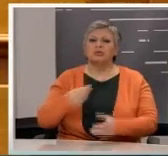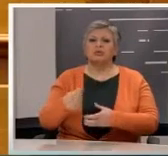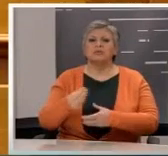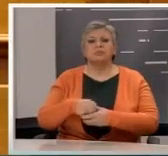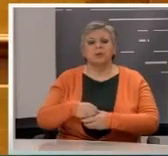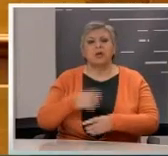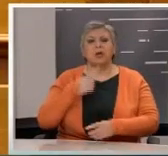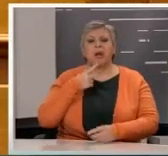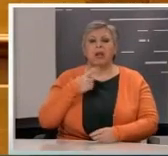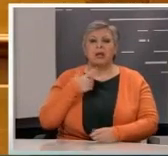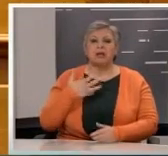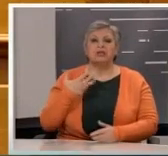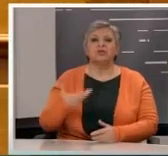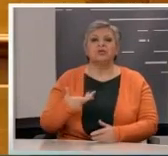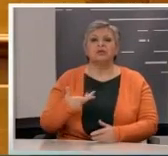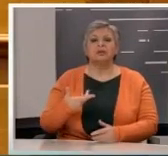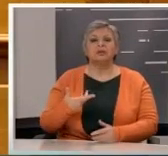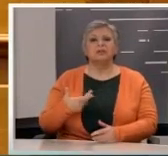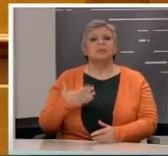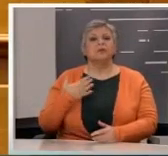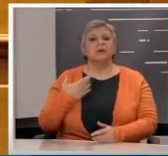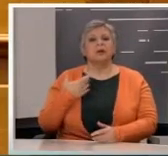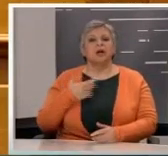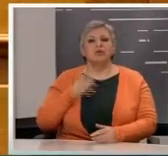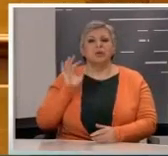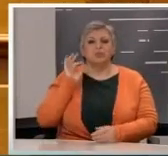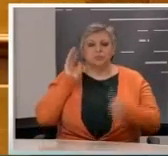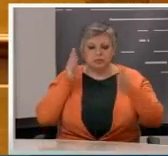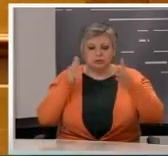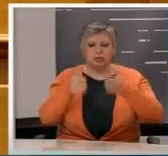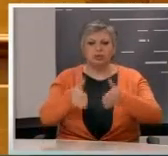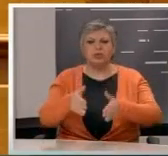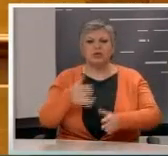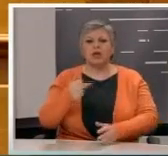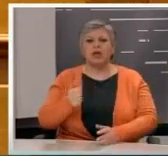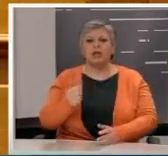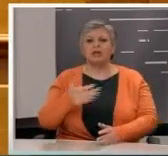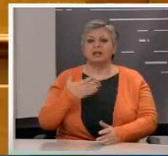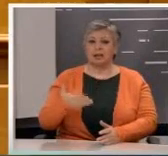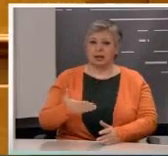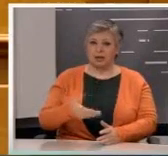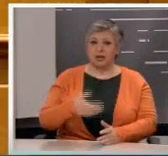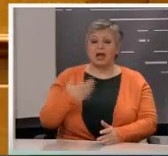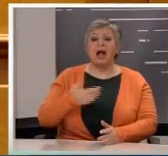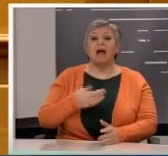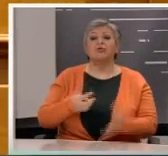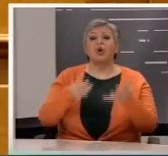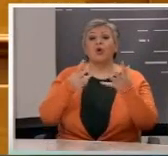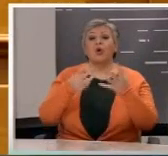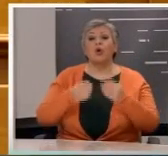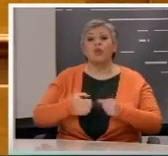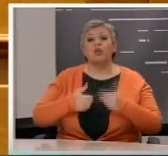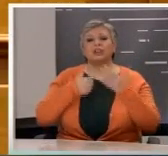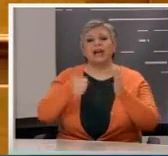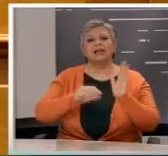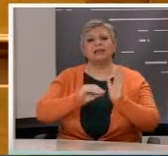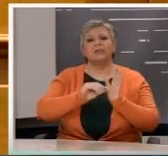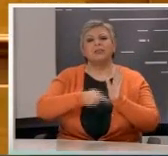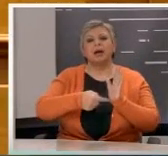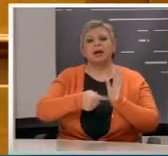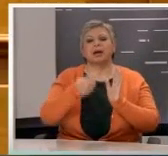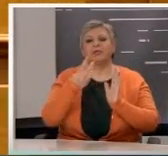ακριβώς συντείνουν? Συντείνουν στην ανάγκη μιας ευρείας ερμηνείας του 86, παράγραφος 3, για να υπαχθούν σε